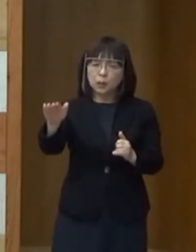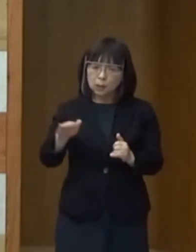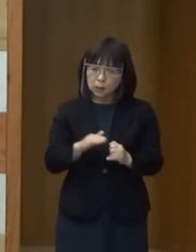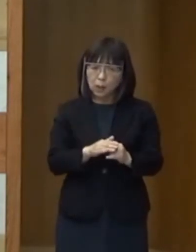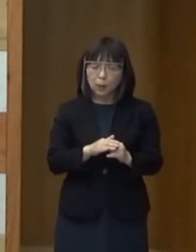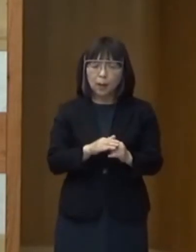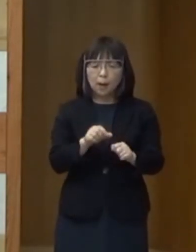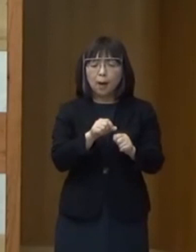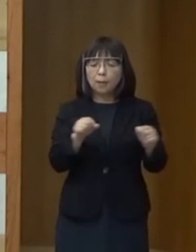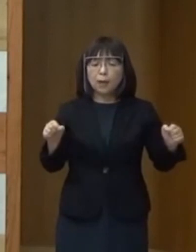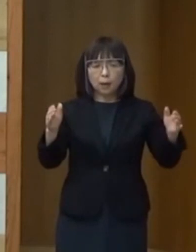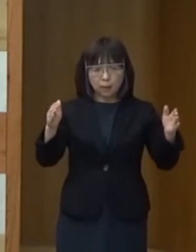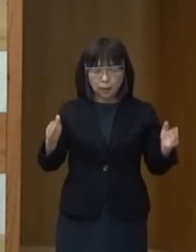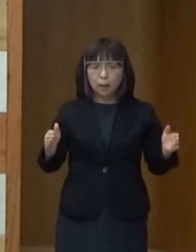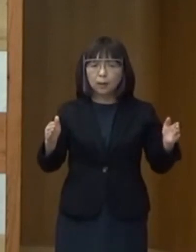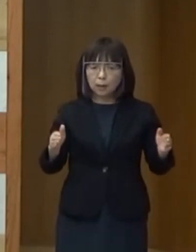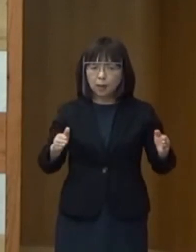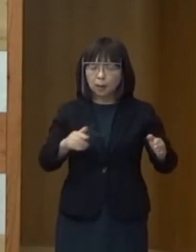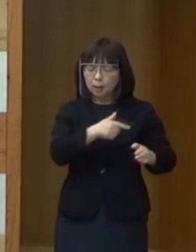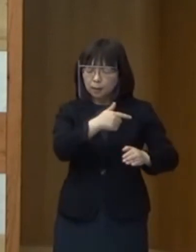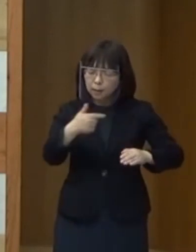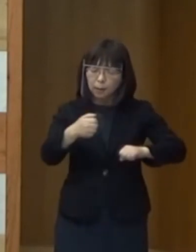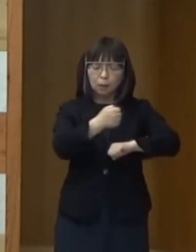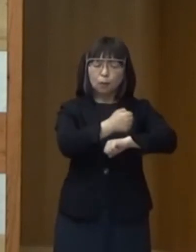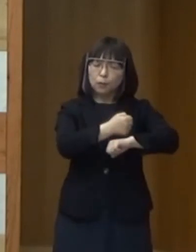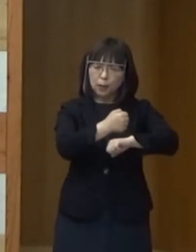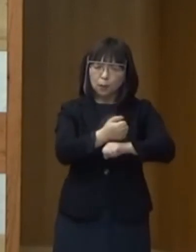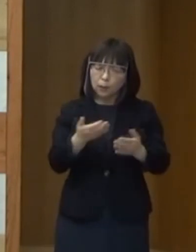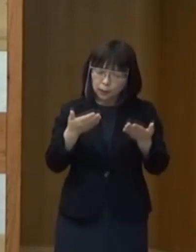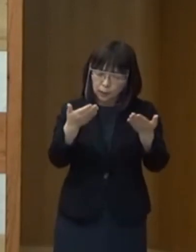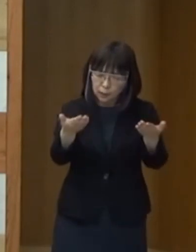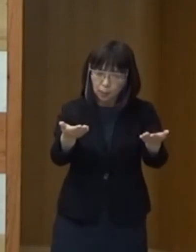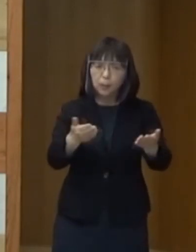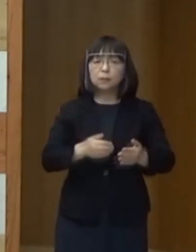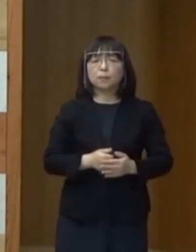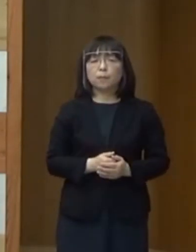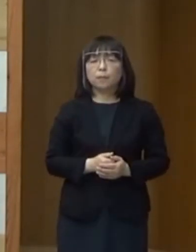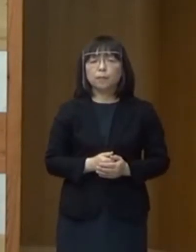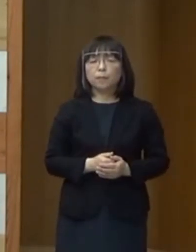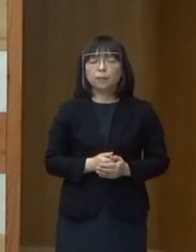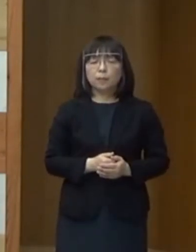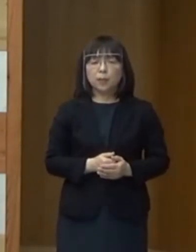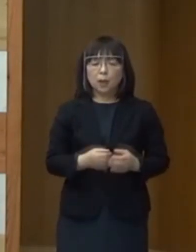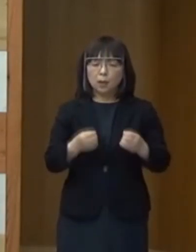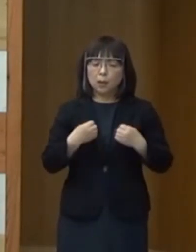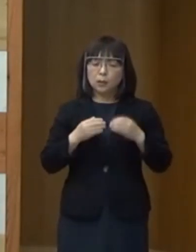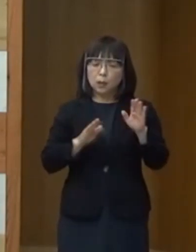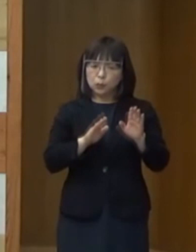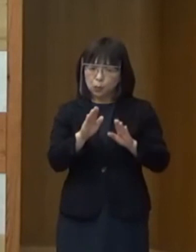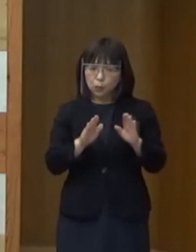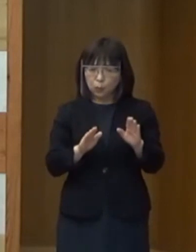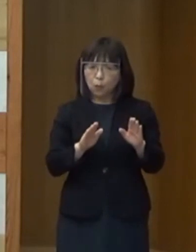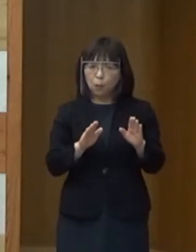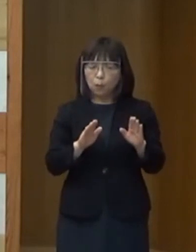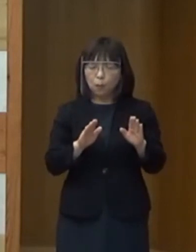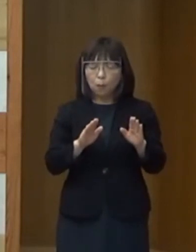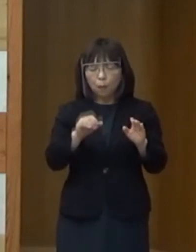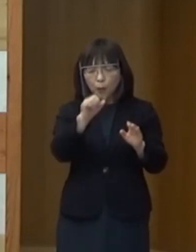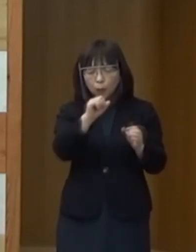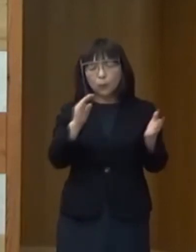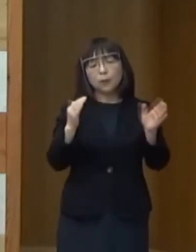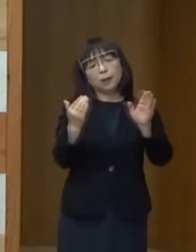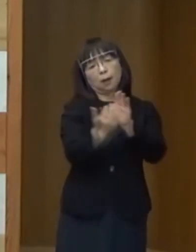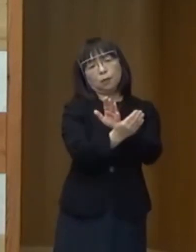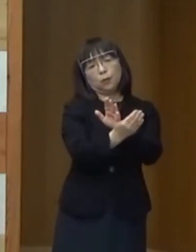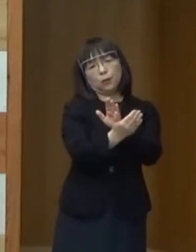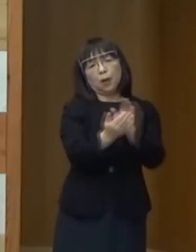には長期間にわたりまして、大変ご負担をおかけしてまいりましたが、感染状況を大きく改善すること